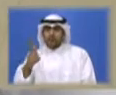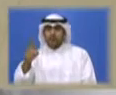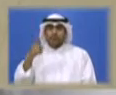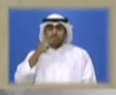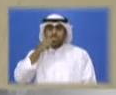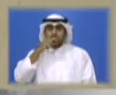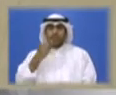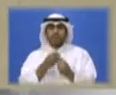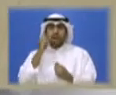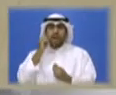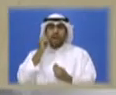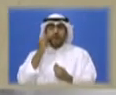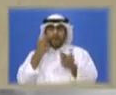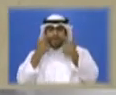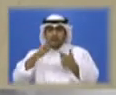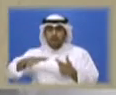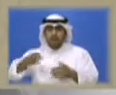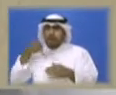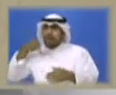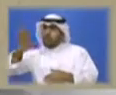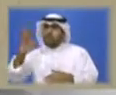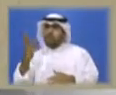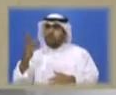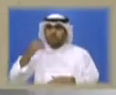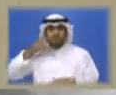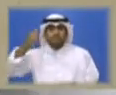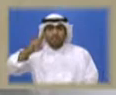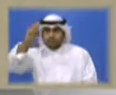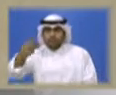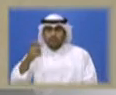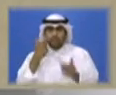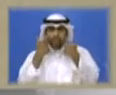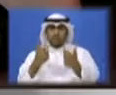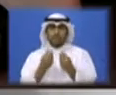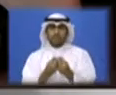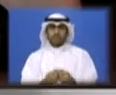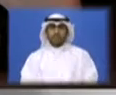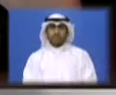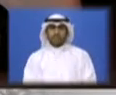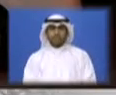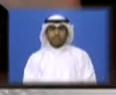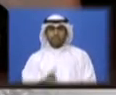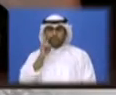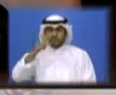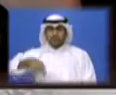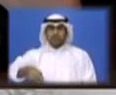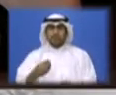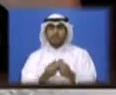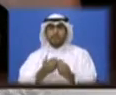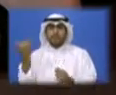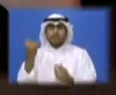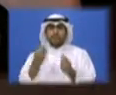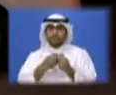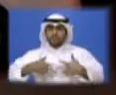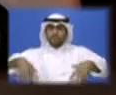حقيقة، لازم حنا يعني نوقف نعمل ستوب ونطالع حنا شنو قاعد نسوي. بات من الأمر الضروري